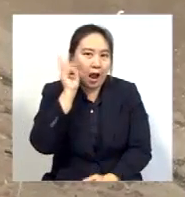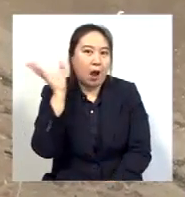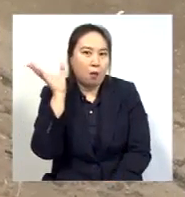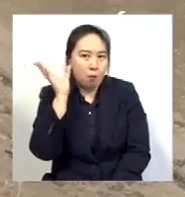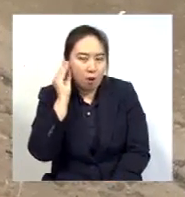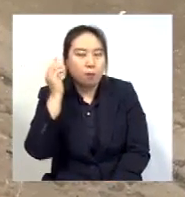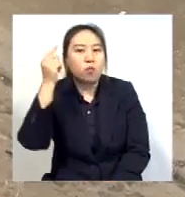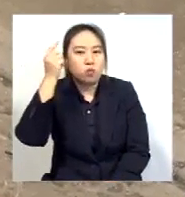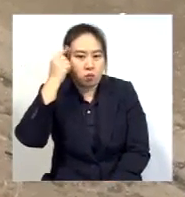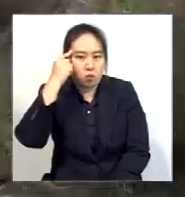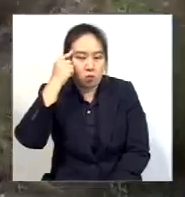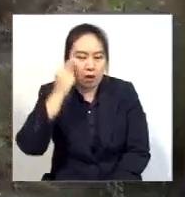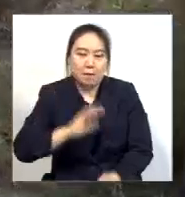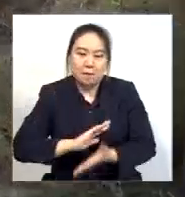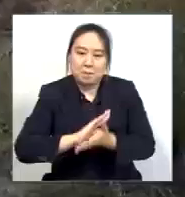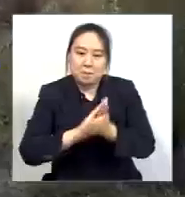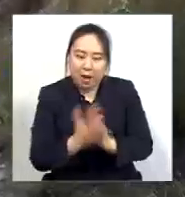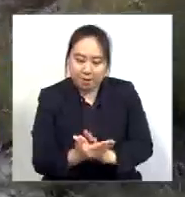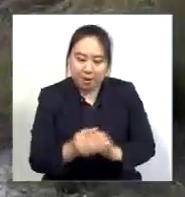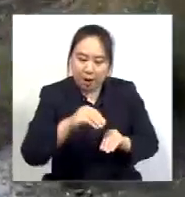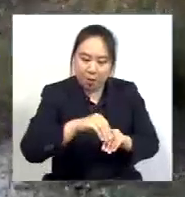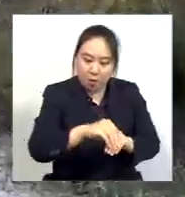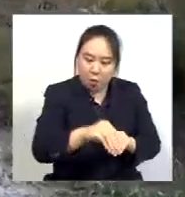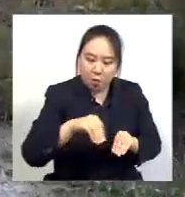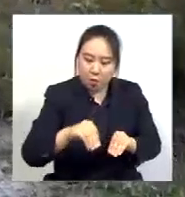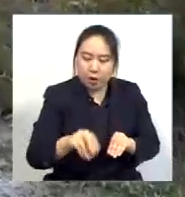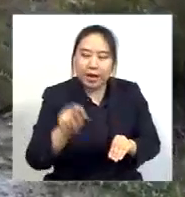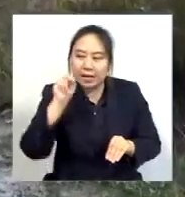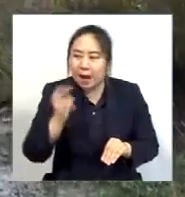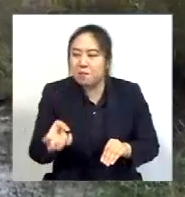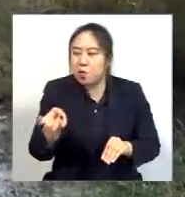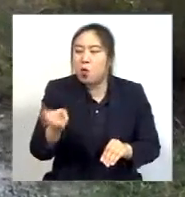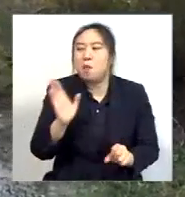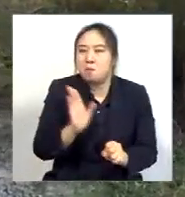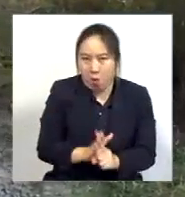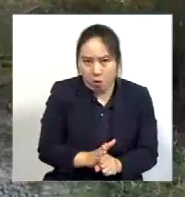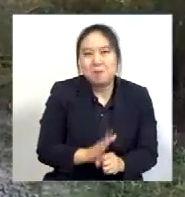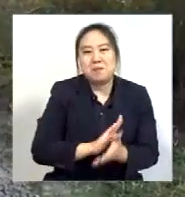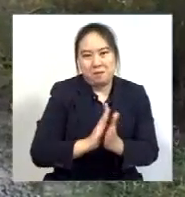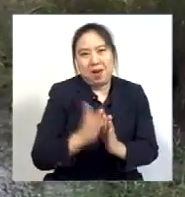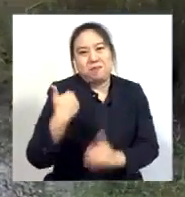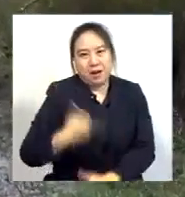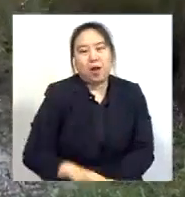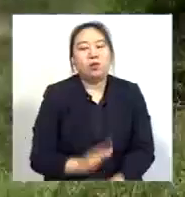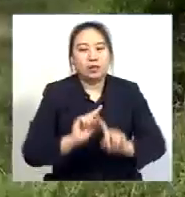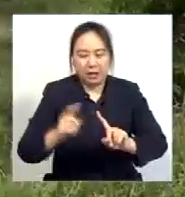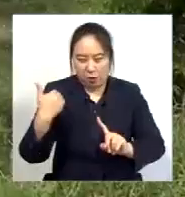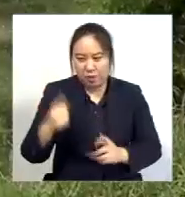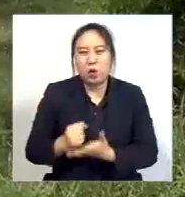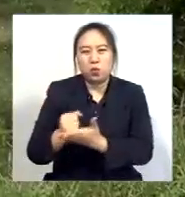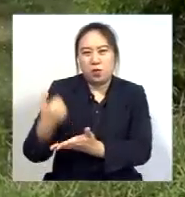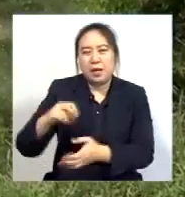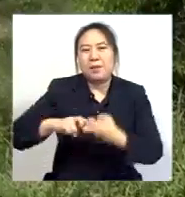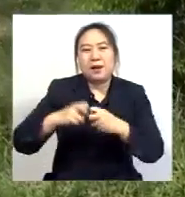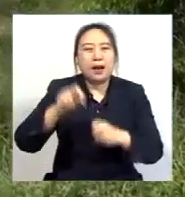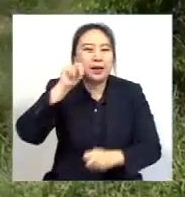สถานการณ์แล้วก็ปรับเปลี่ยนไปปลูกพืชที่ใช้น้ำน้อยบ้างแล้วนะคะแต่ก็ยังมีบางส่วนนะคะที่จะต้องเข้าไปช่วยเหลืออย่างปัญหาน้ำเ